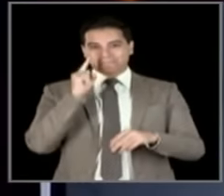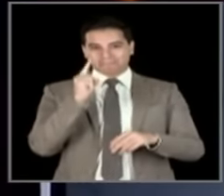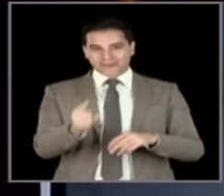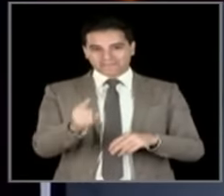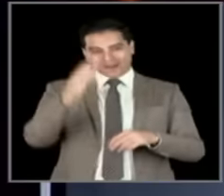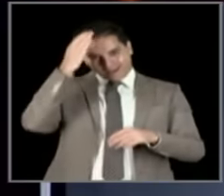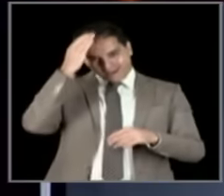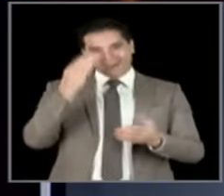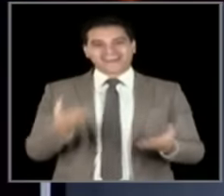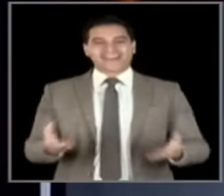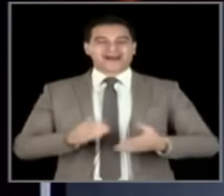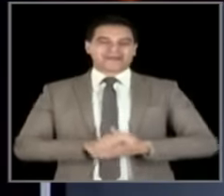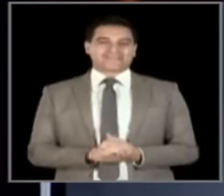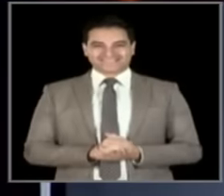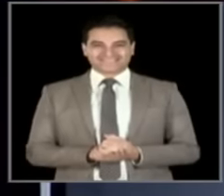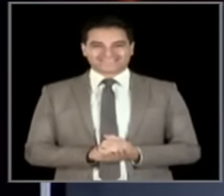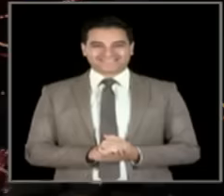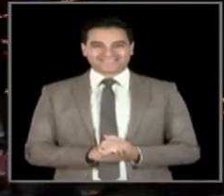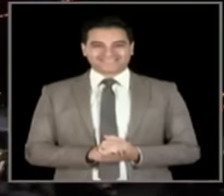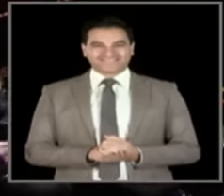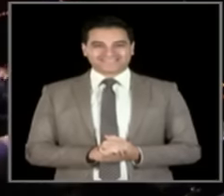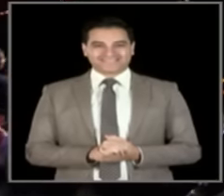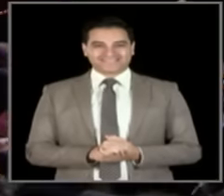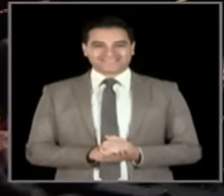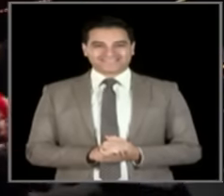جديدة من برنامج العباقرة.